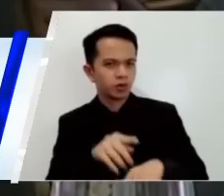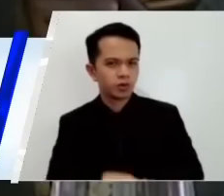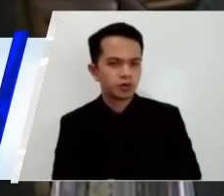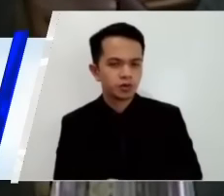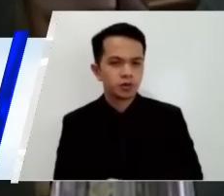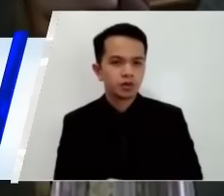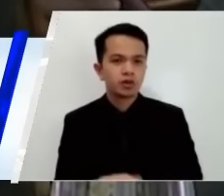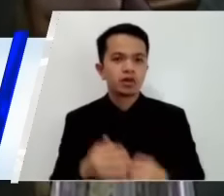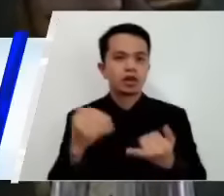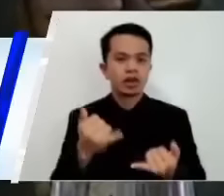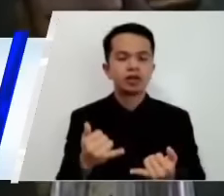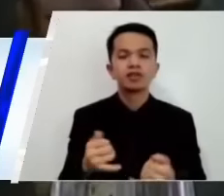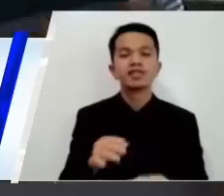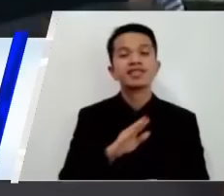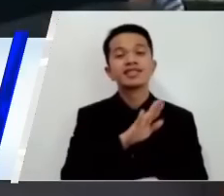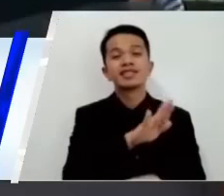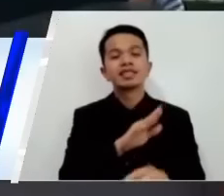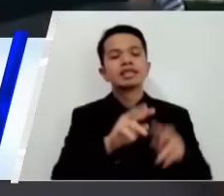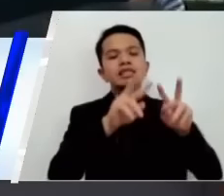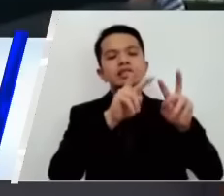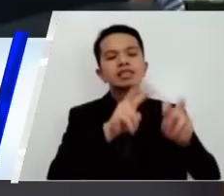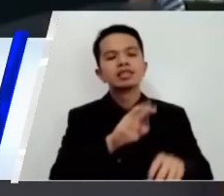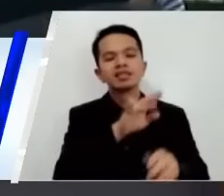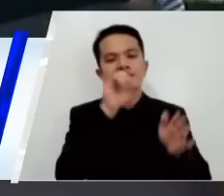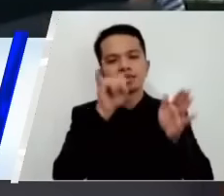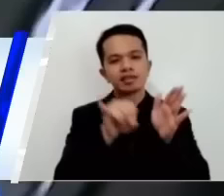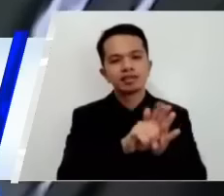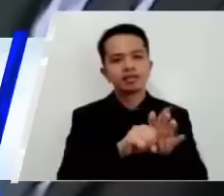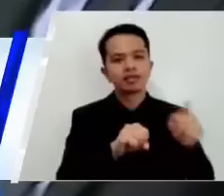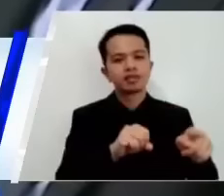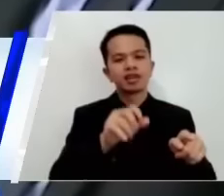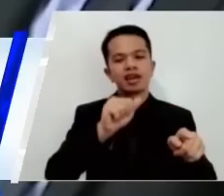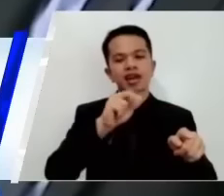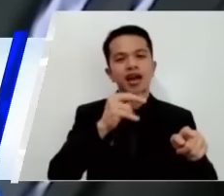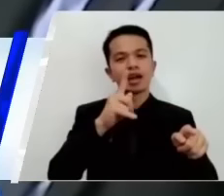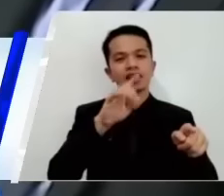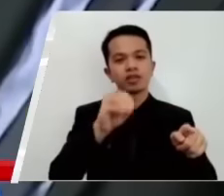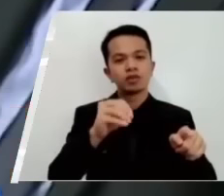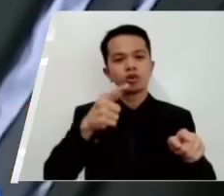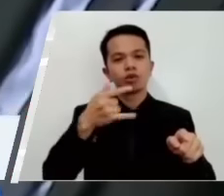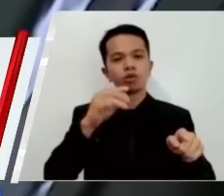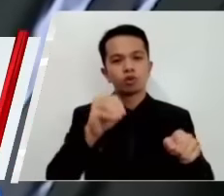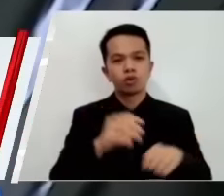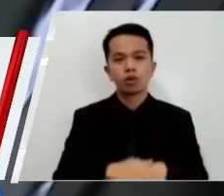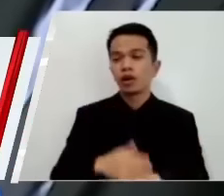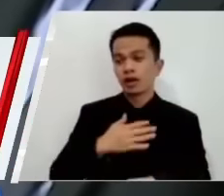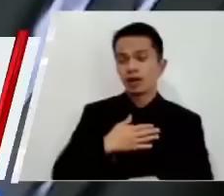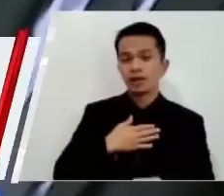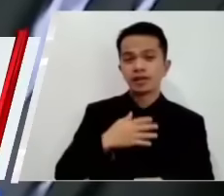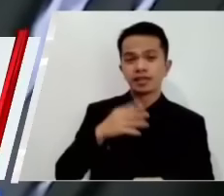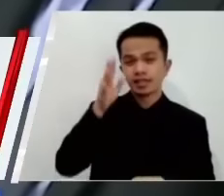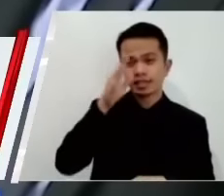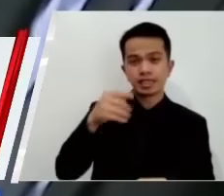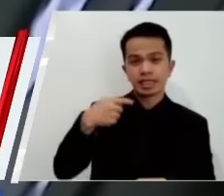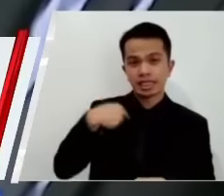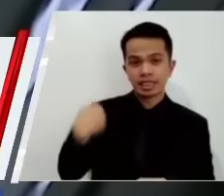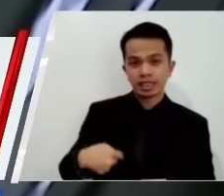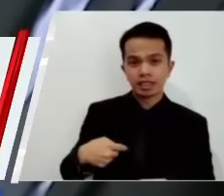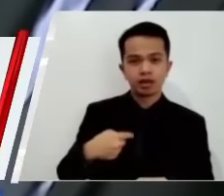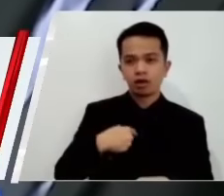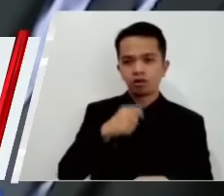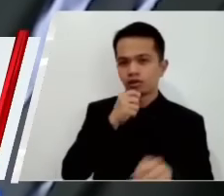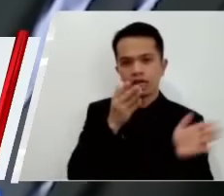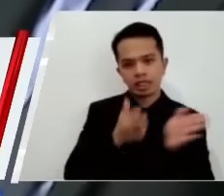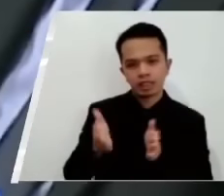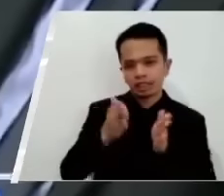pag-ungkat sa nationality ng ama ni Guo na si Angelito Guo. Ang tatay ko po ay Chinese at hindi po ako yung nag-prepare po ng birth certificate